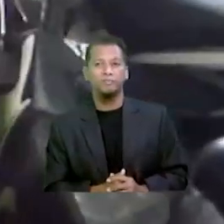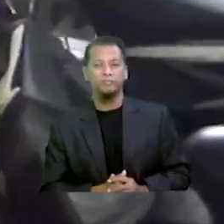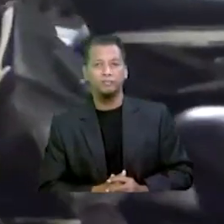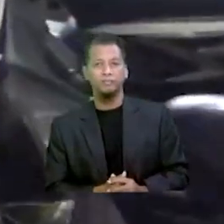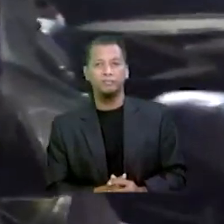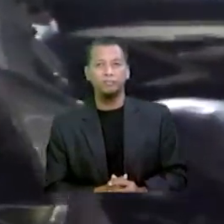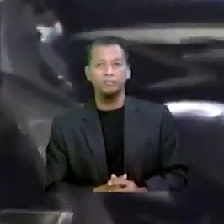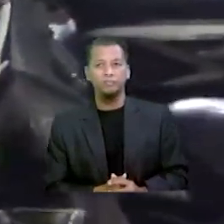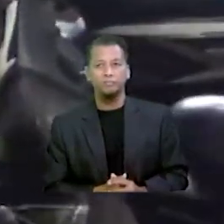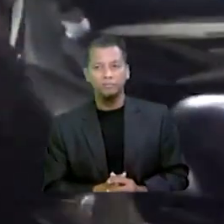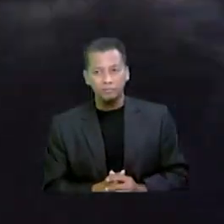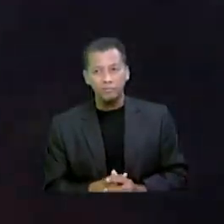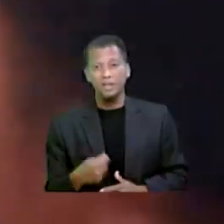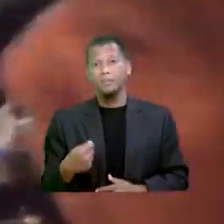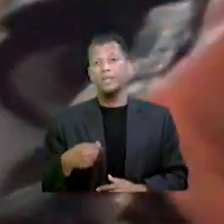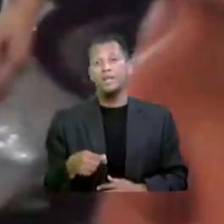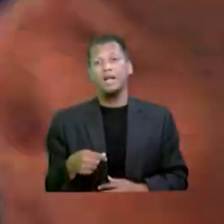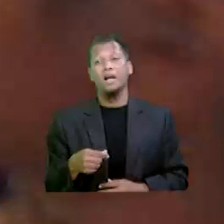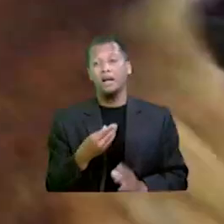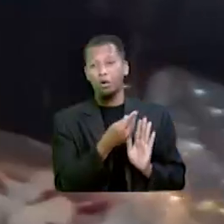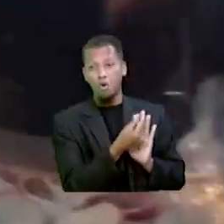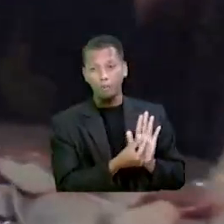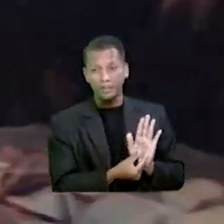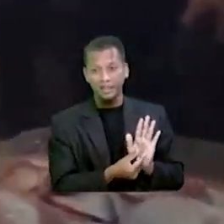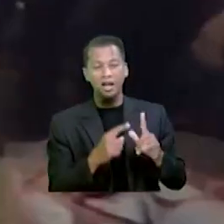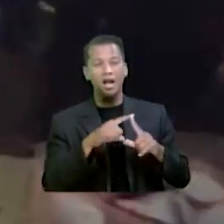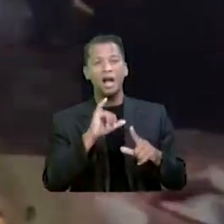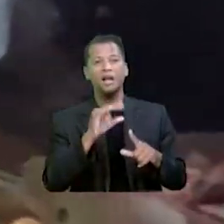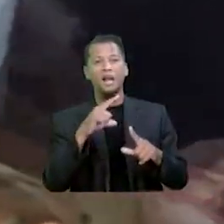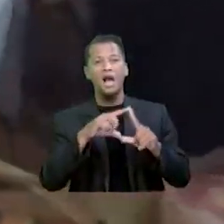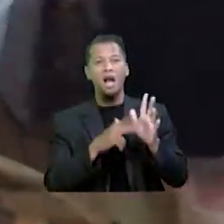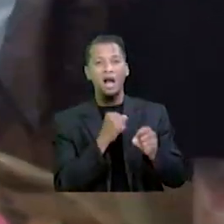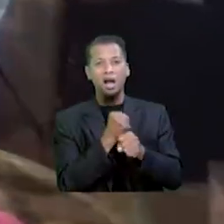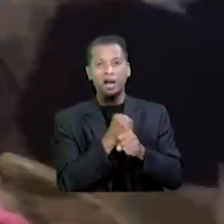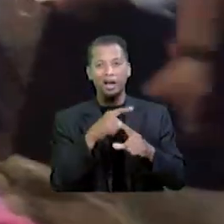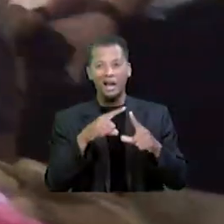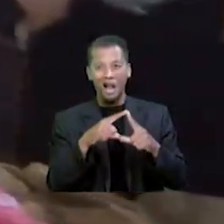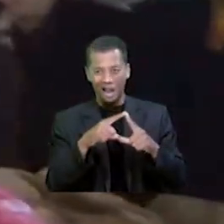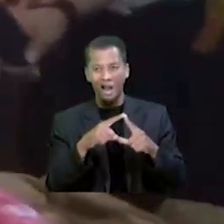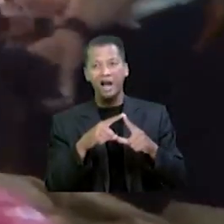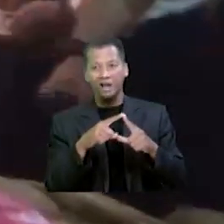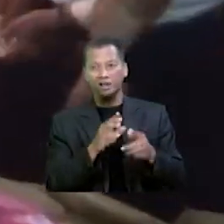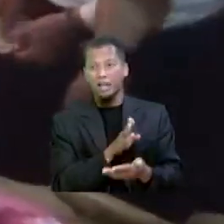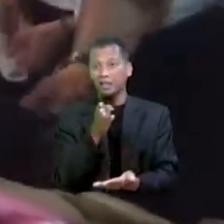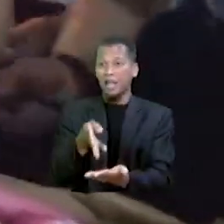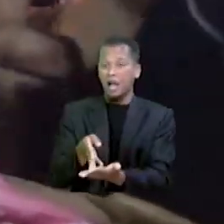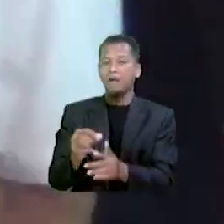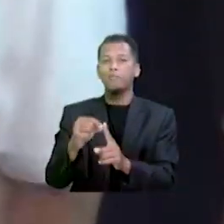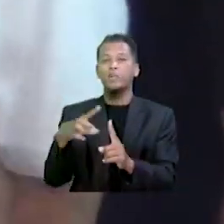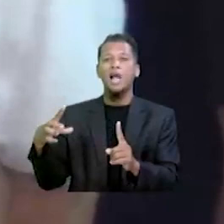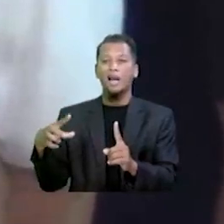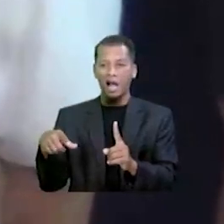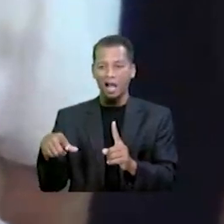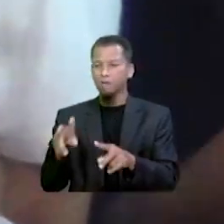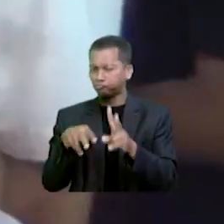Menko Perekonomian Erlangga Hartarto memantau langsung harga sejumlah kebutuhan pokok di Pasar Flamboyan Pontianak, Kalimantan Barat.